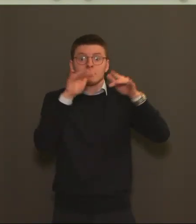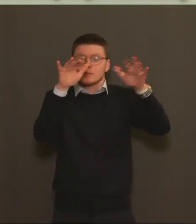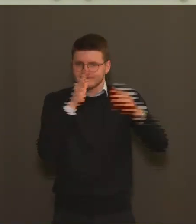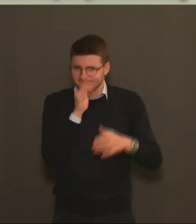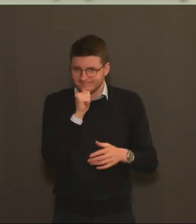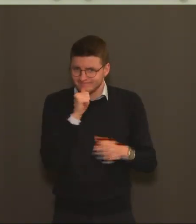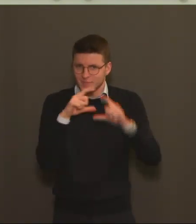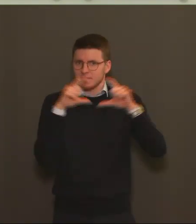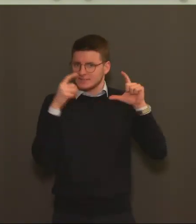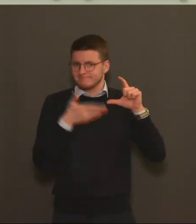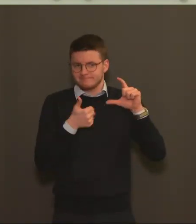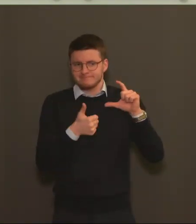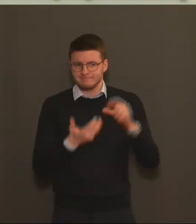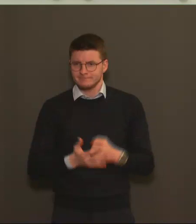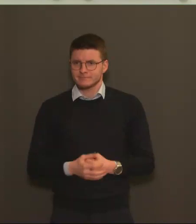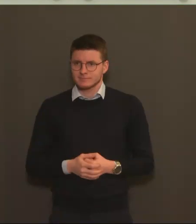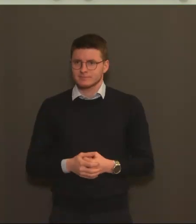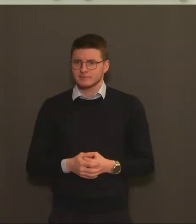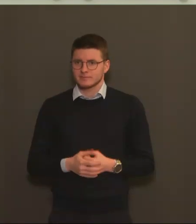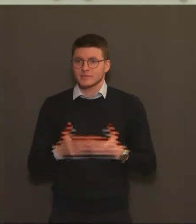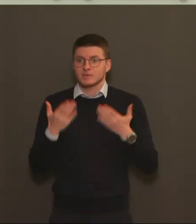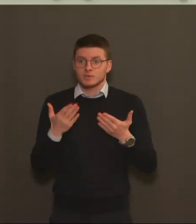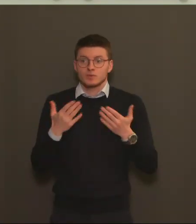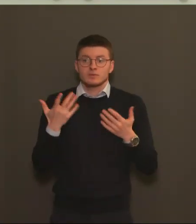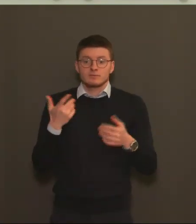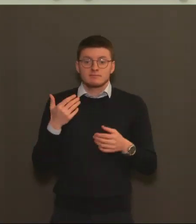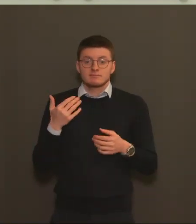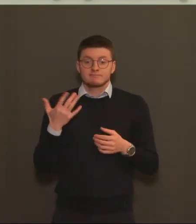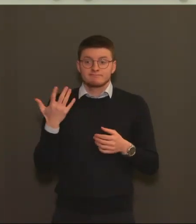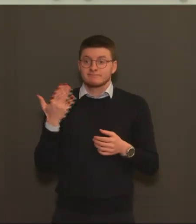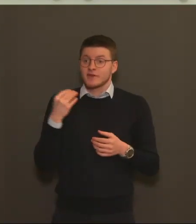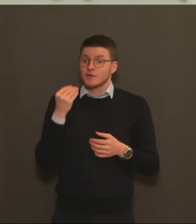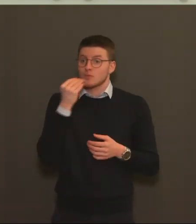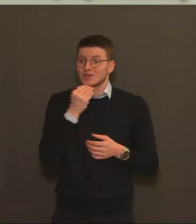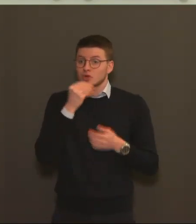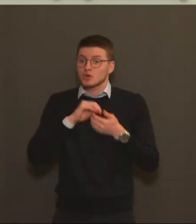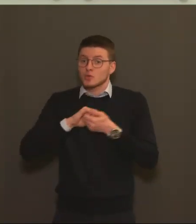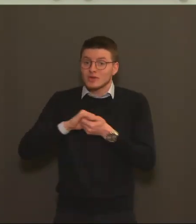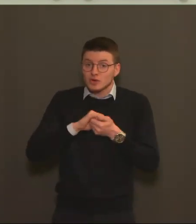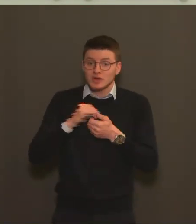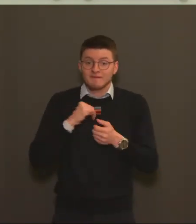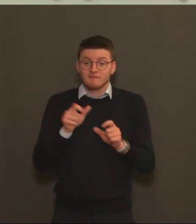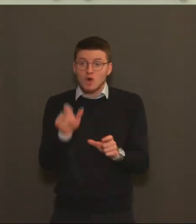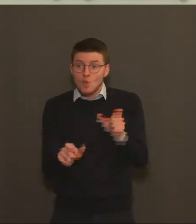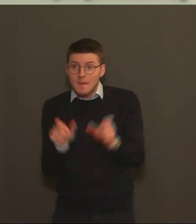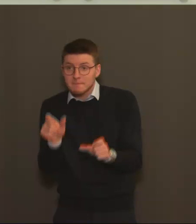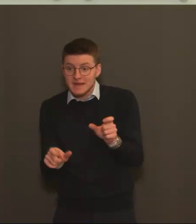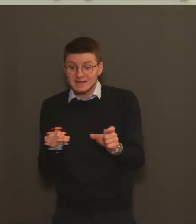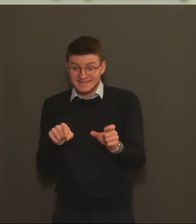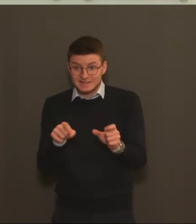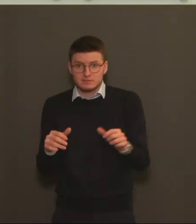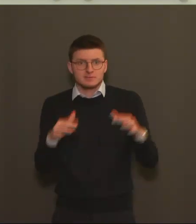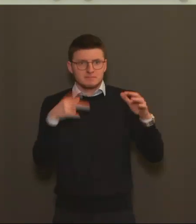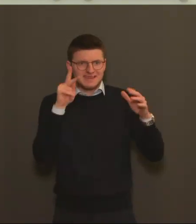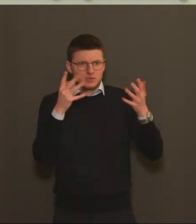Door de verwarming in de winter wordt de binnenlucht bovendien extra droog. En daardoor verdampen